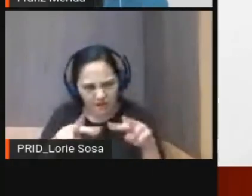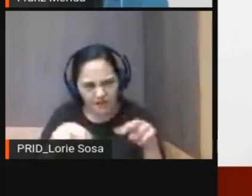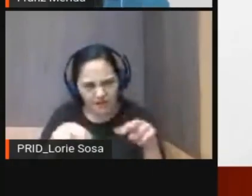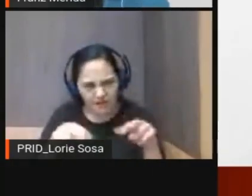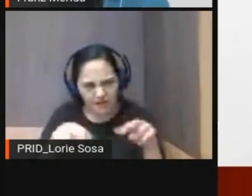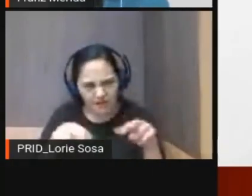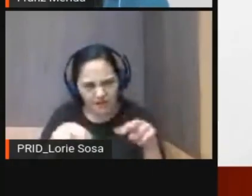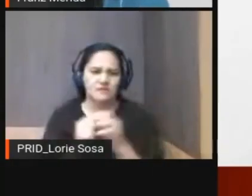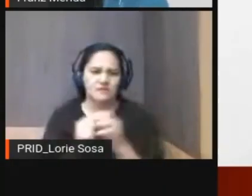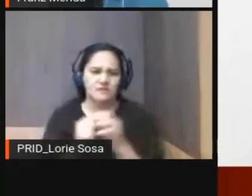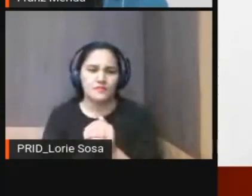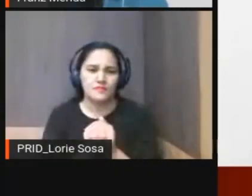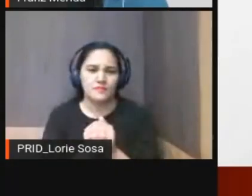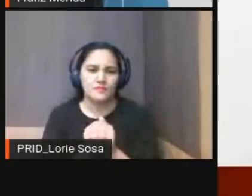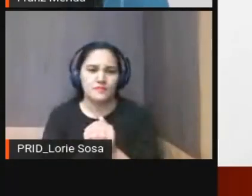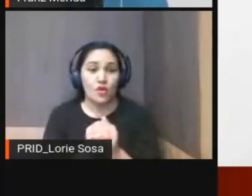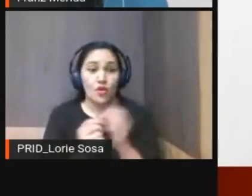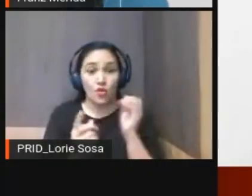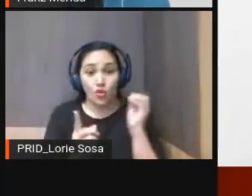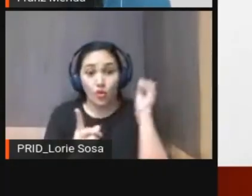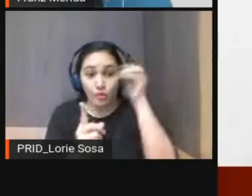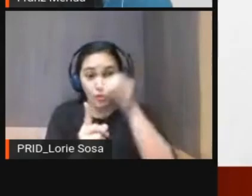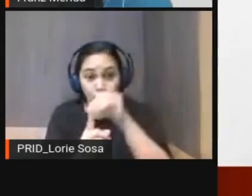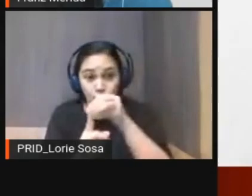opportunities, no, na maibigay sa atin,